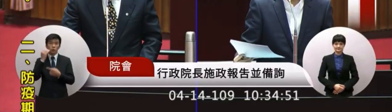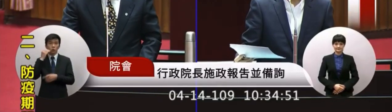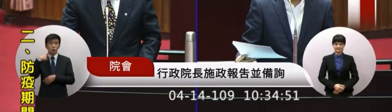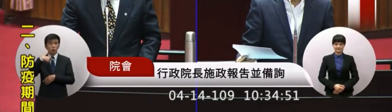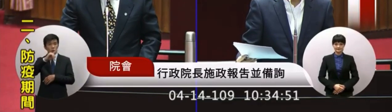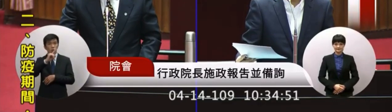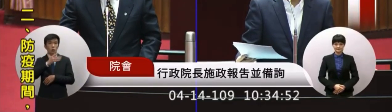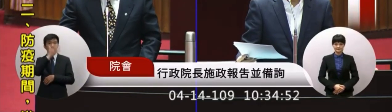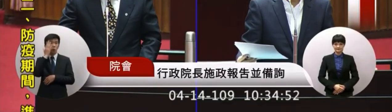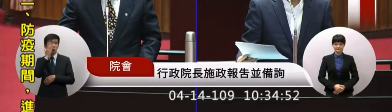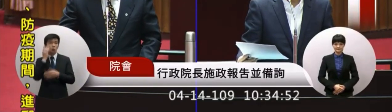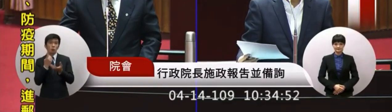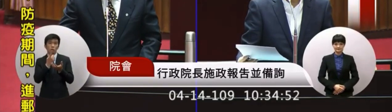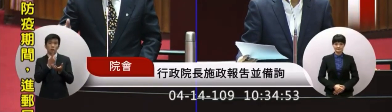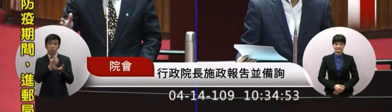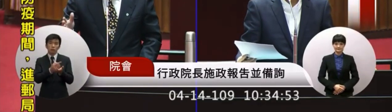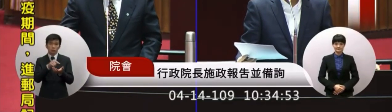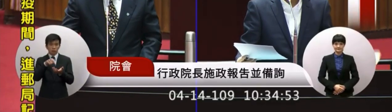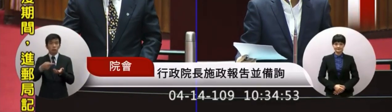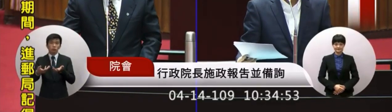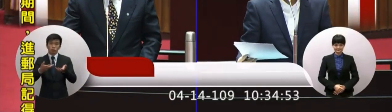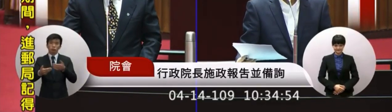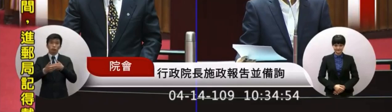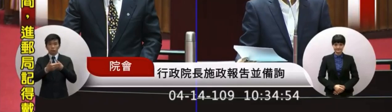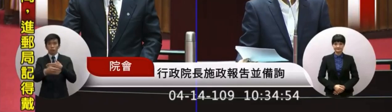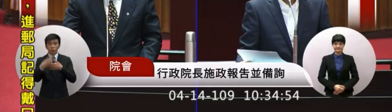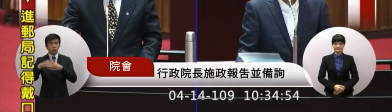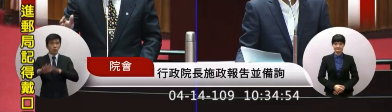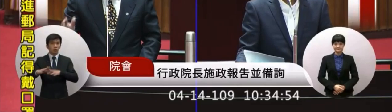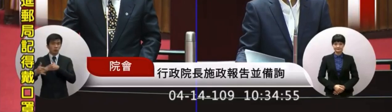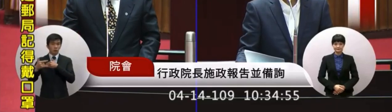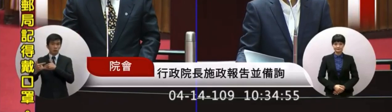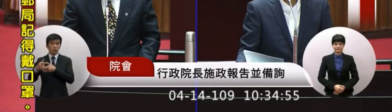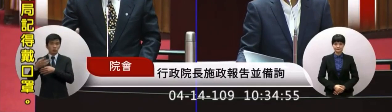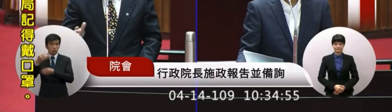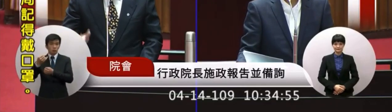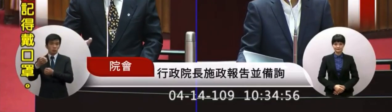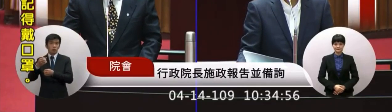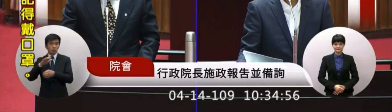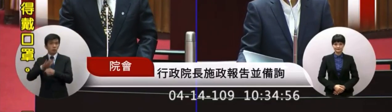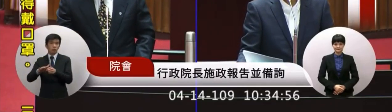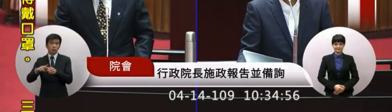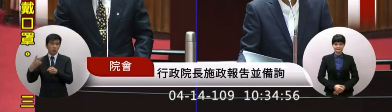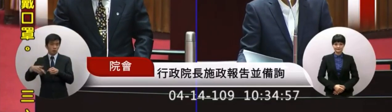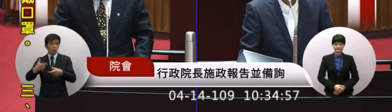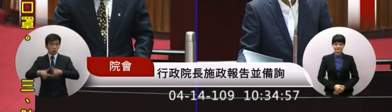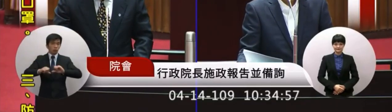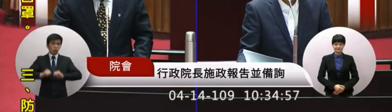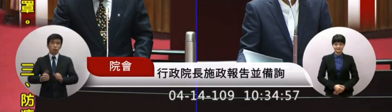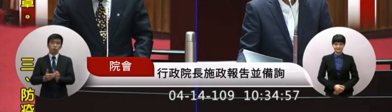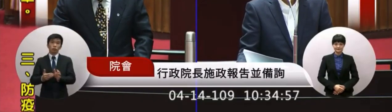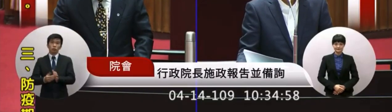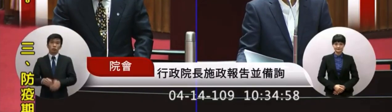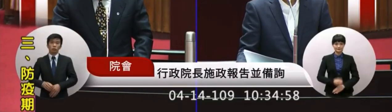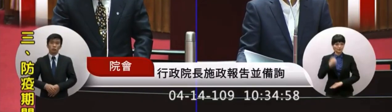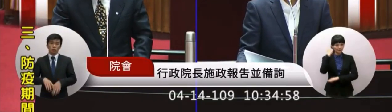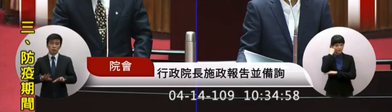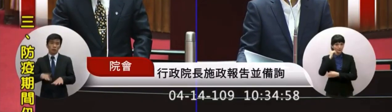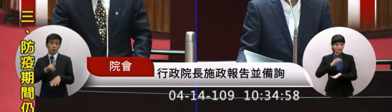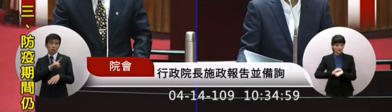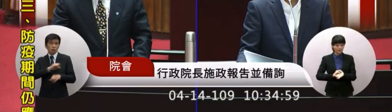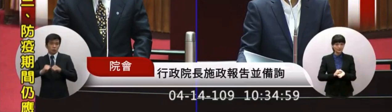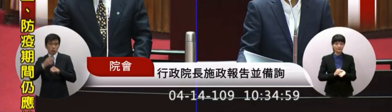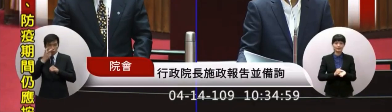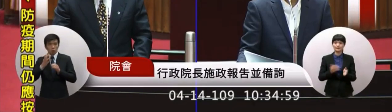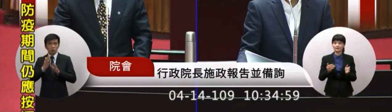那么我想大家都知道那个过程，我们也处理，他也过了隔离期，现在也康复了。那现在在 一个已经出院， 自主管理对。